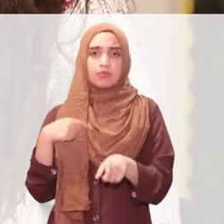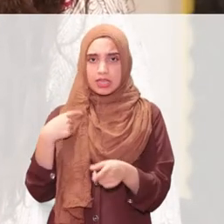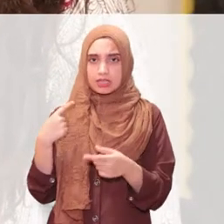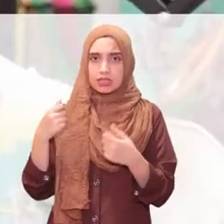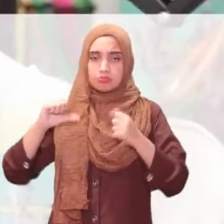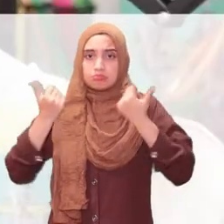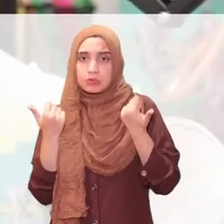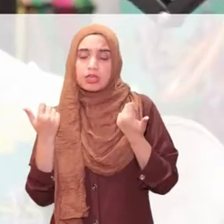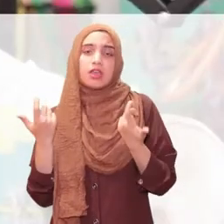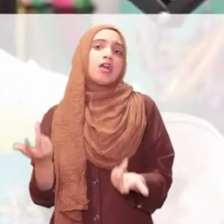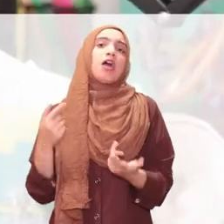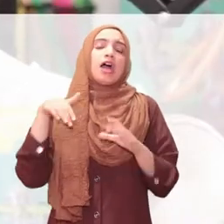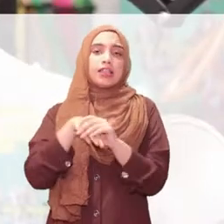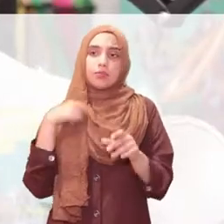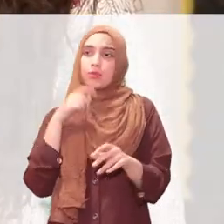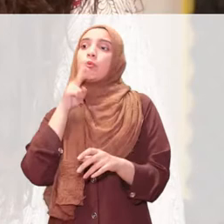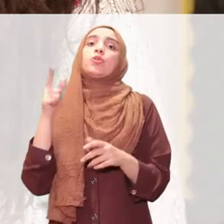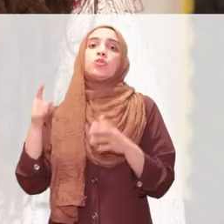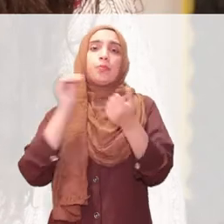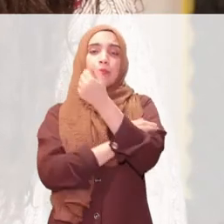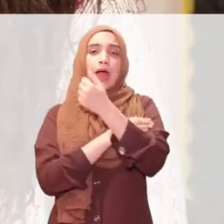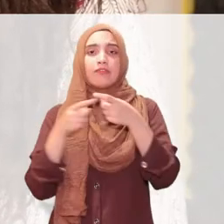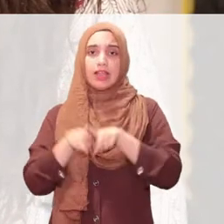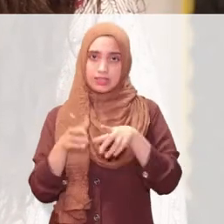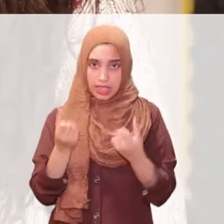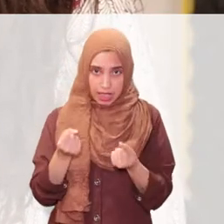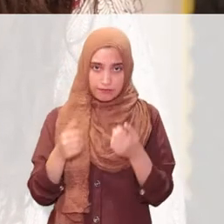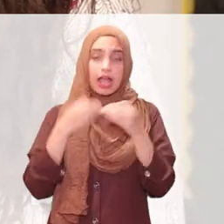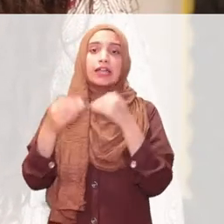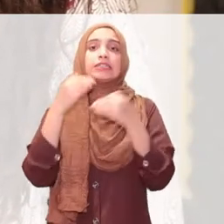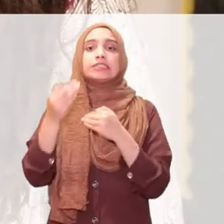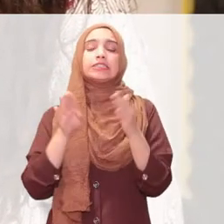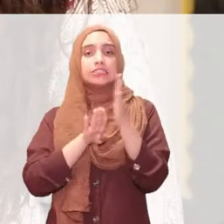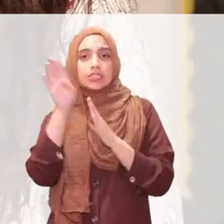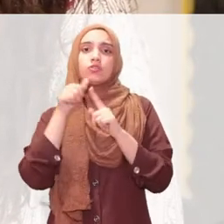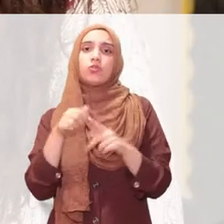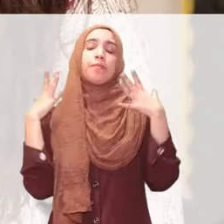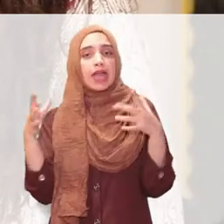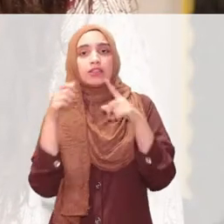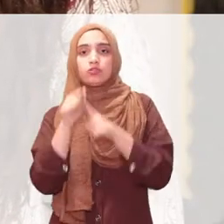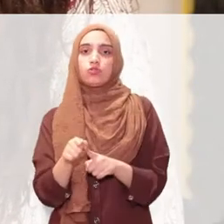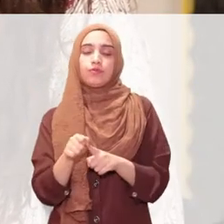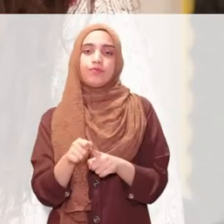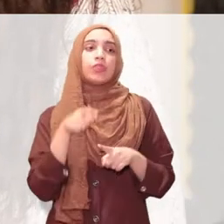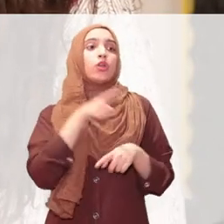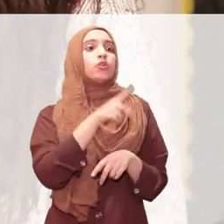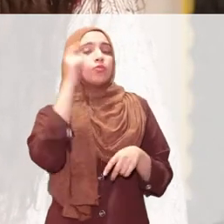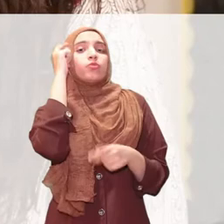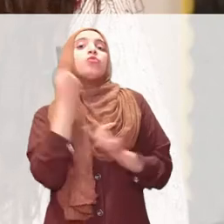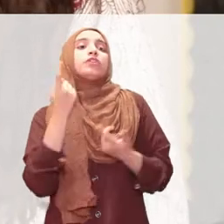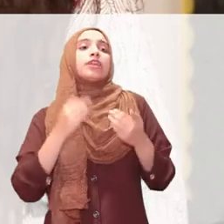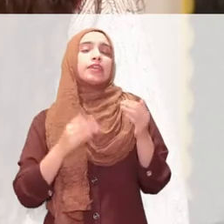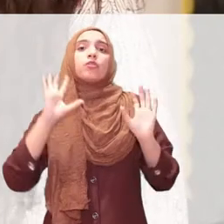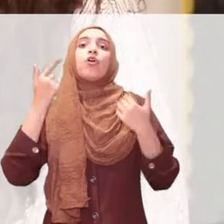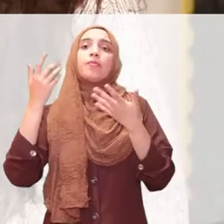यू टू यू टू यू ऑल द रिसीवर चांसेस